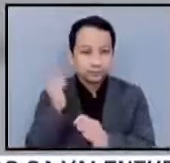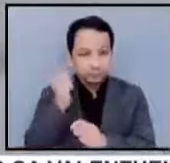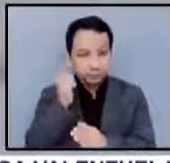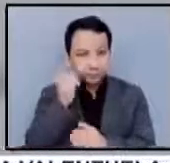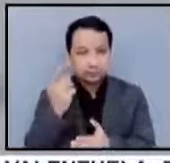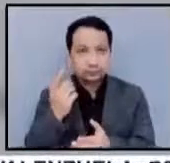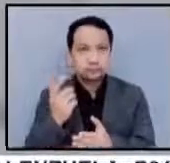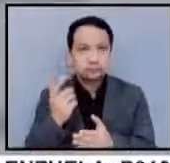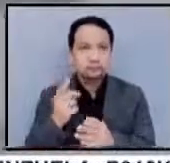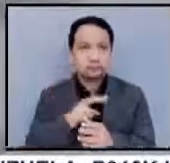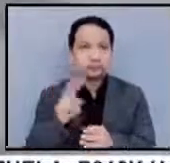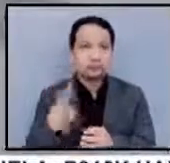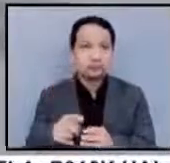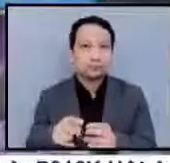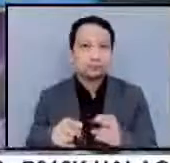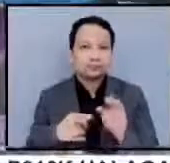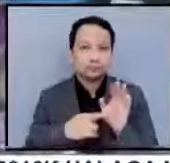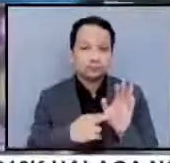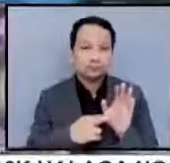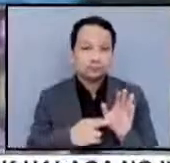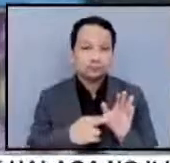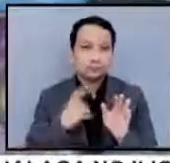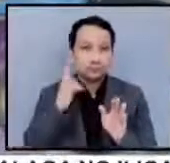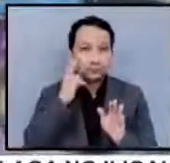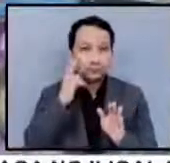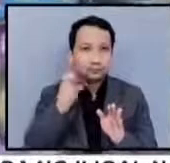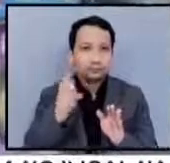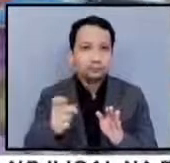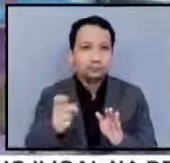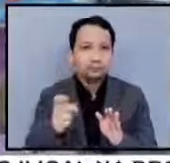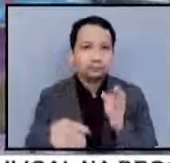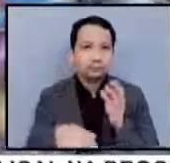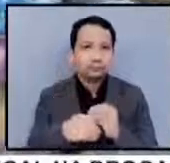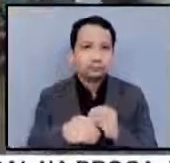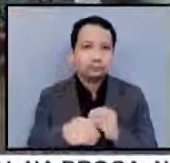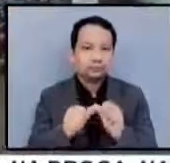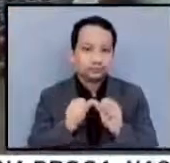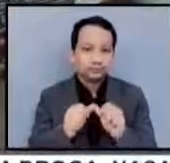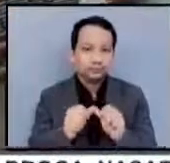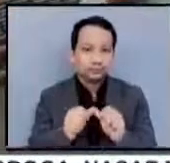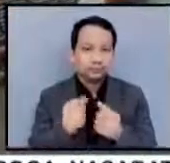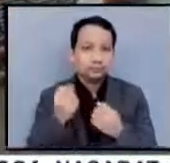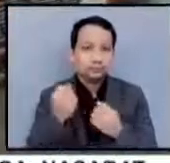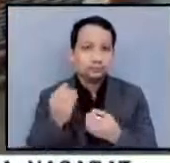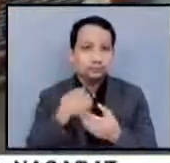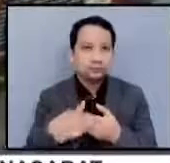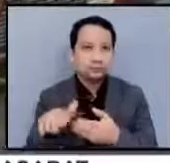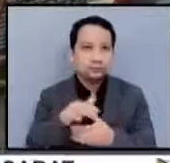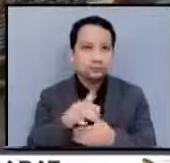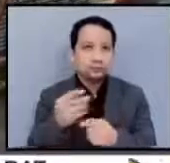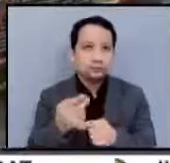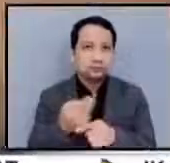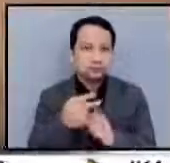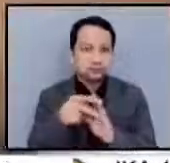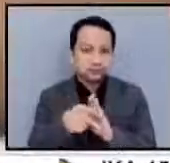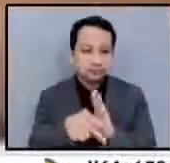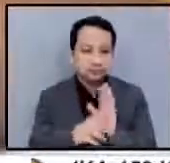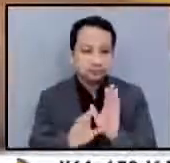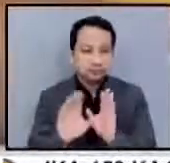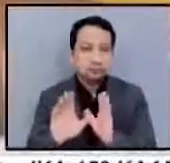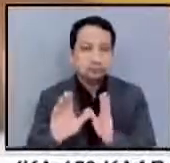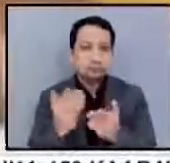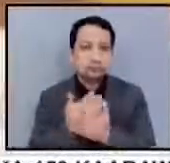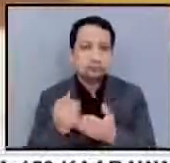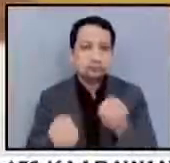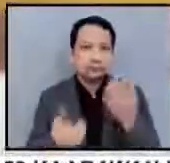Valenzuela City Representative Rex Cachalian. Ayon sa mga batas, marami ng regulasyong umiiral ukol sa mga paputok pero